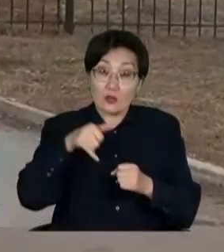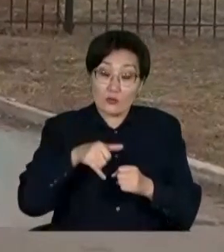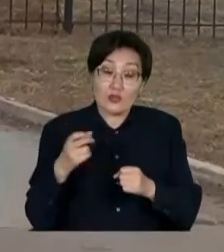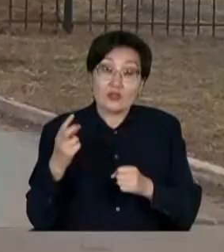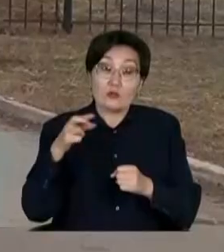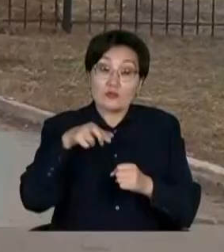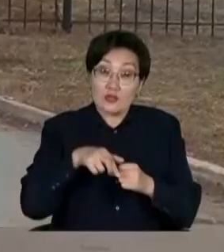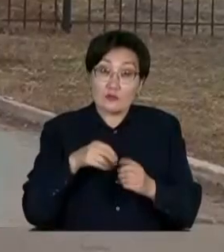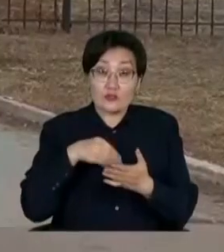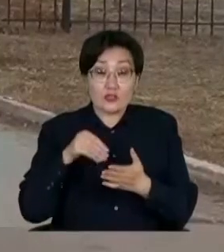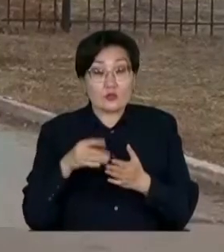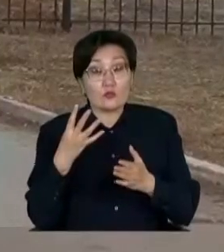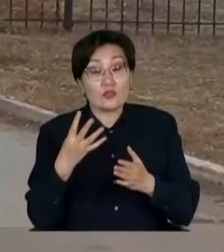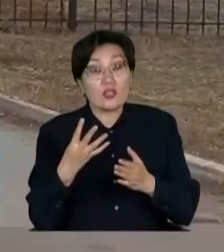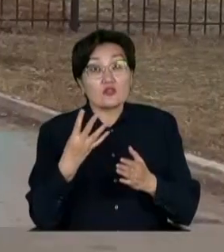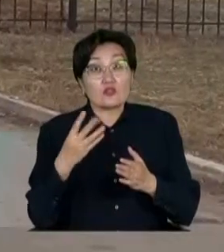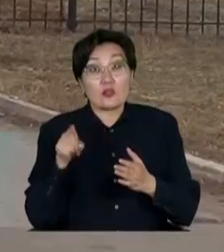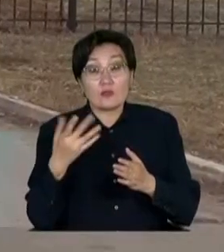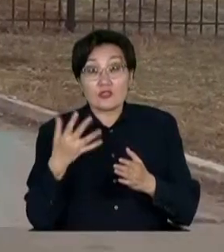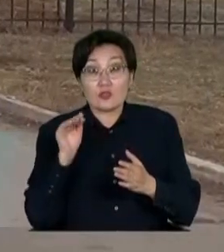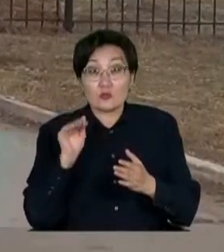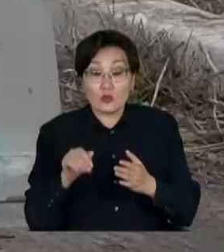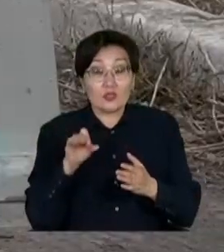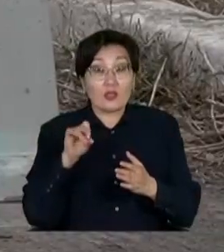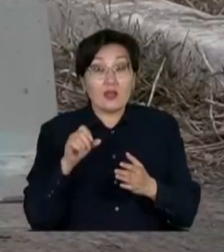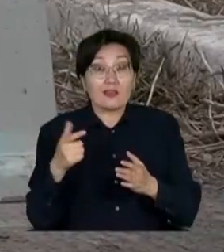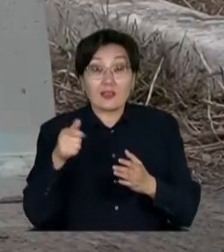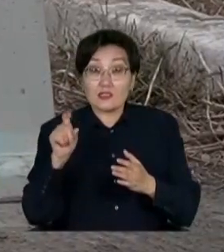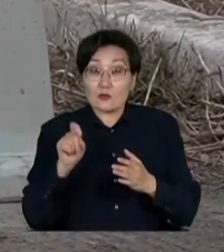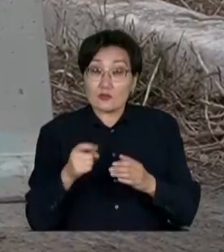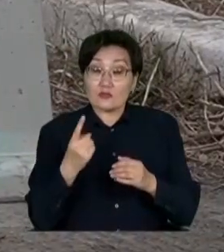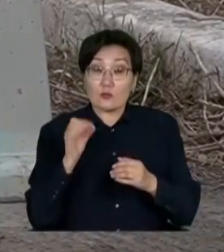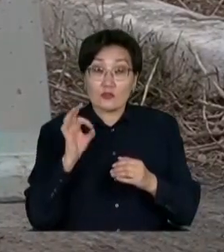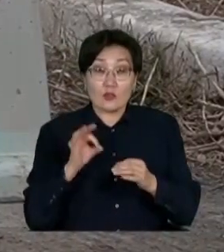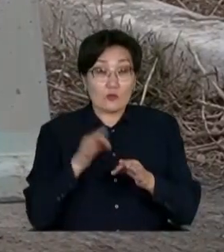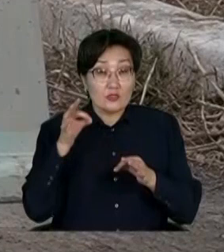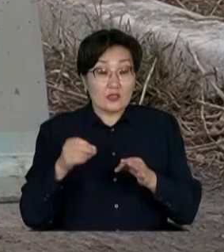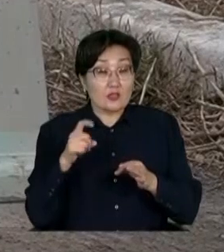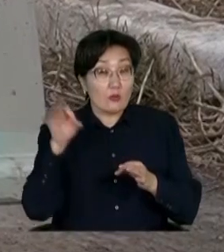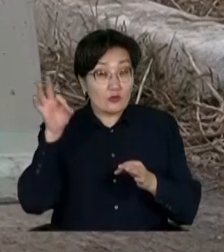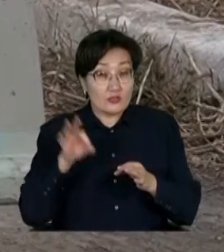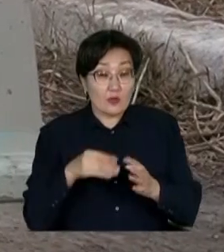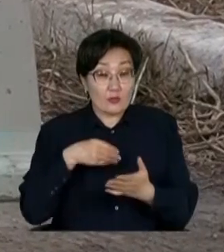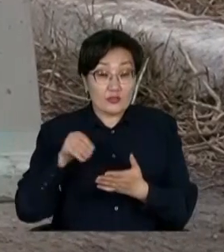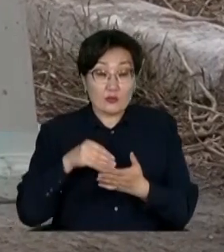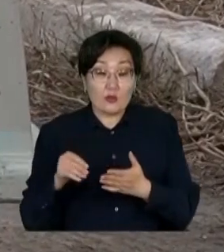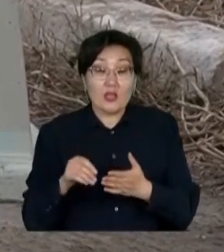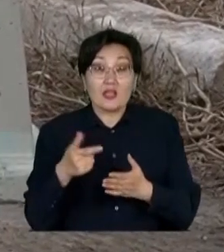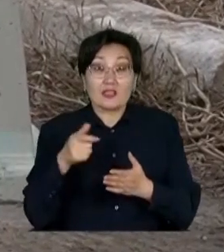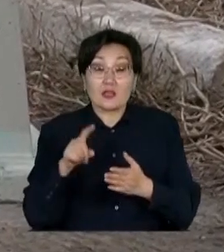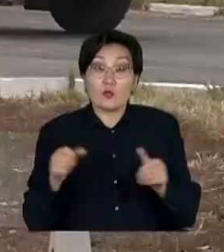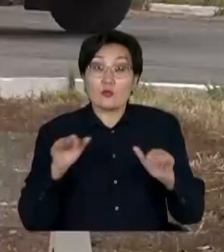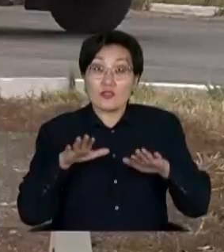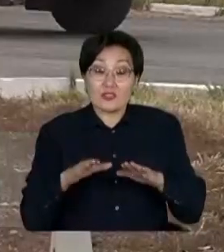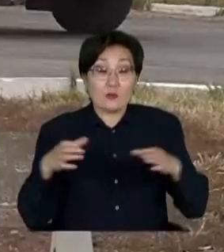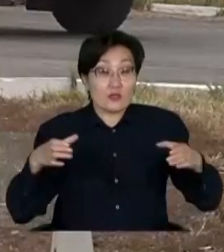ежемесячно покупает от 4 до 4,5 тысяч тонн автогаза. Напомню, с 1 октября область на 100% закупает топливо у местной компании,